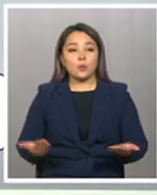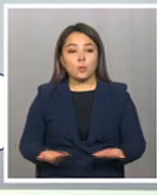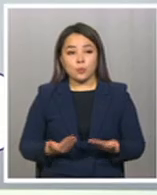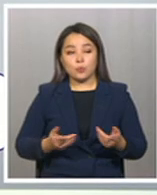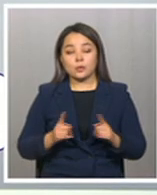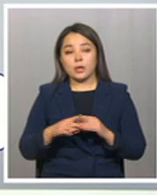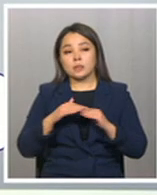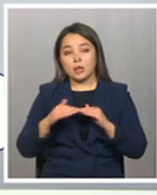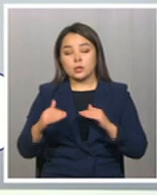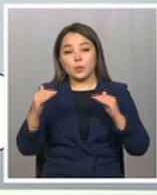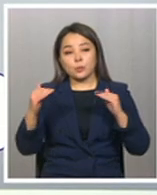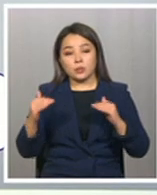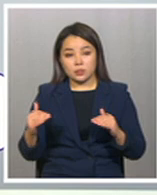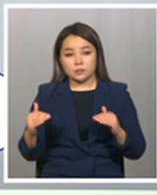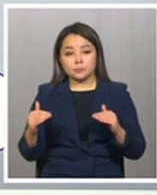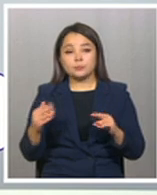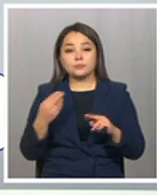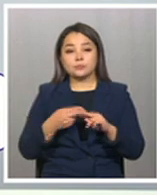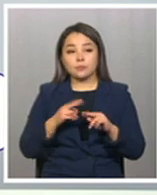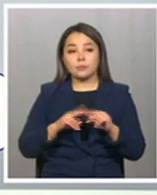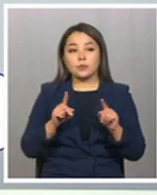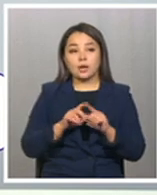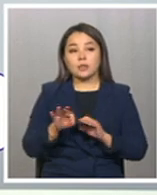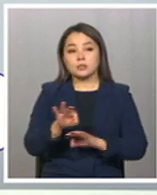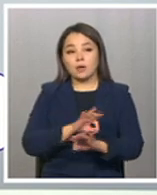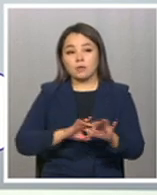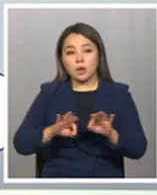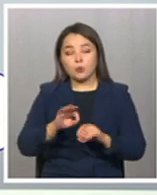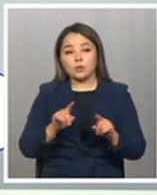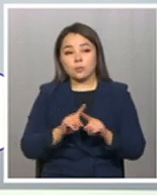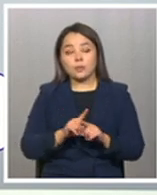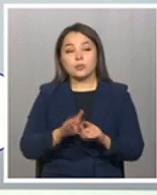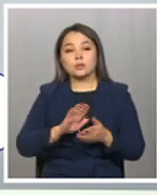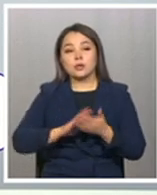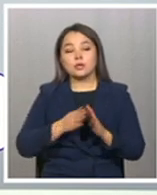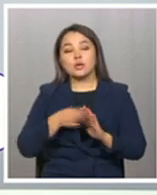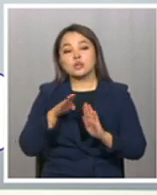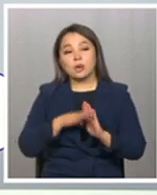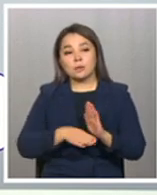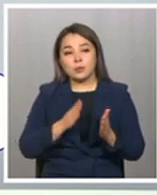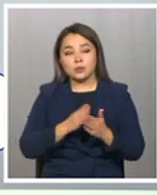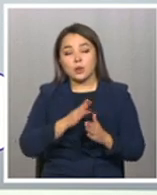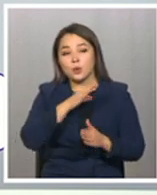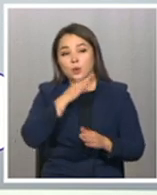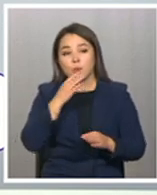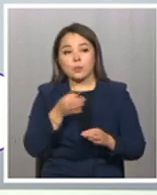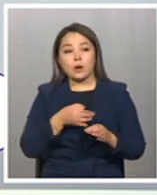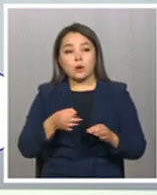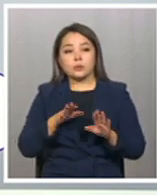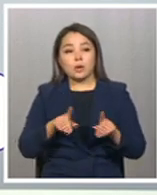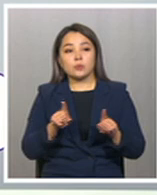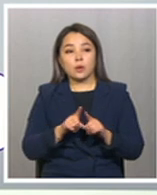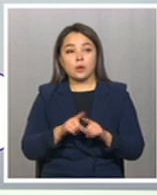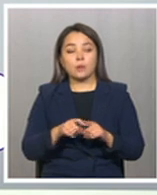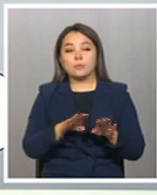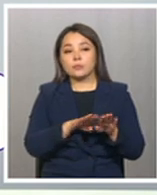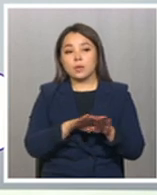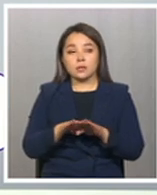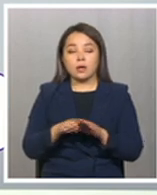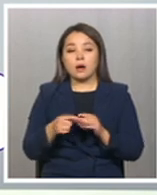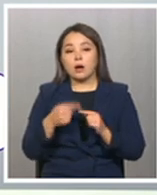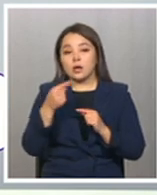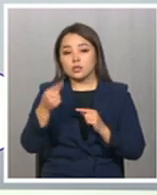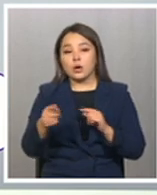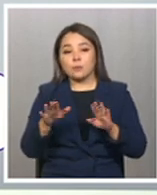деңгейінің төмендігі, сонымен бірге инфрақұрылымы нашар дамыған, көптеген аудандары орталықтардан алшақ